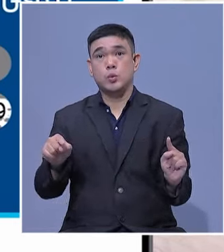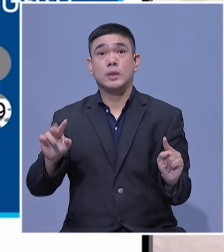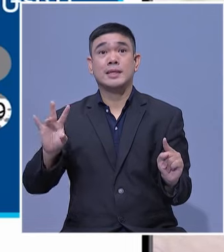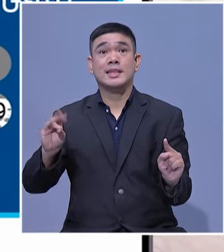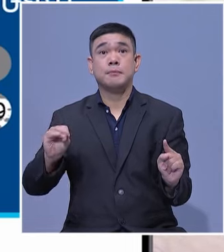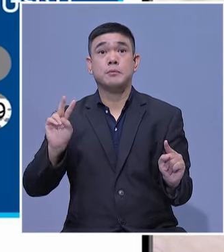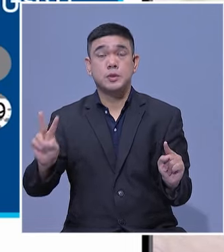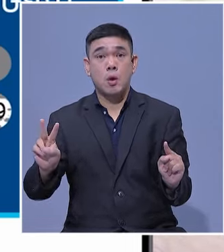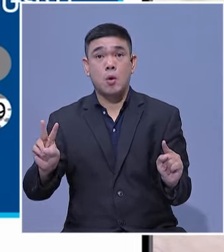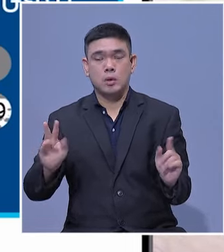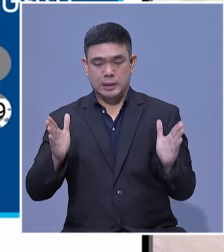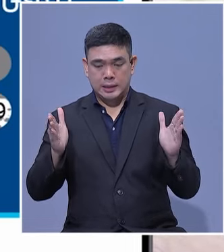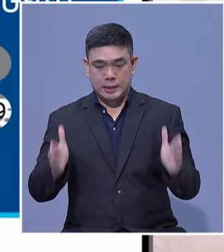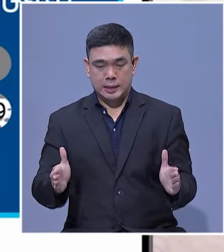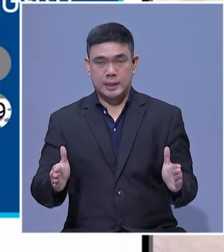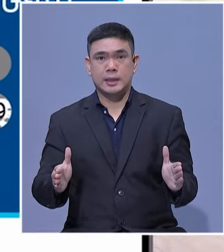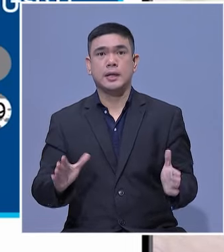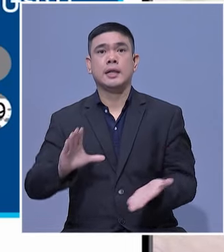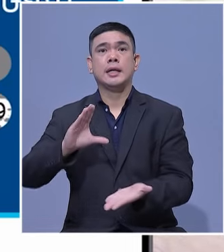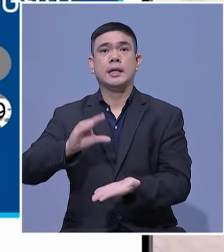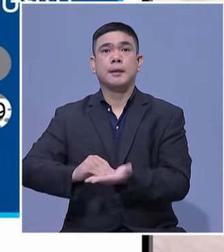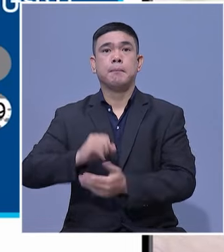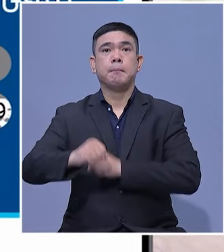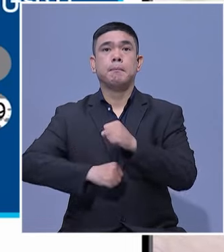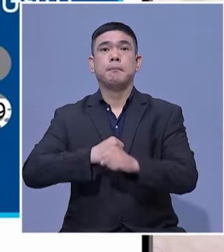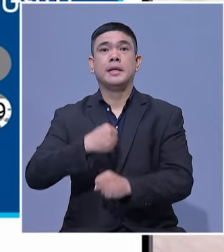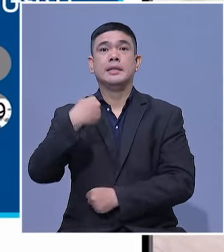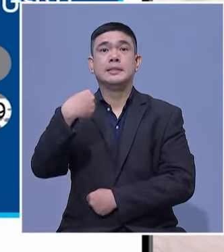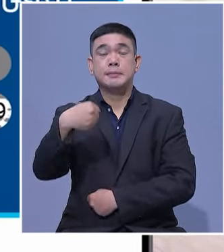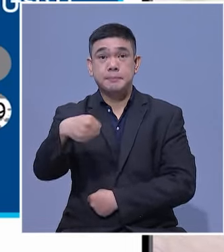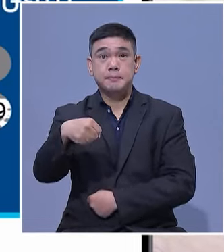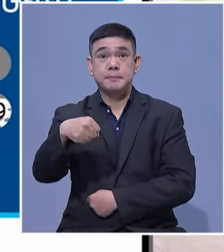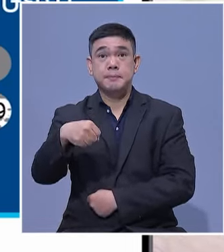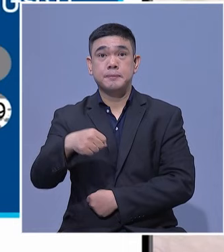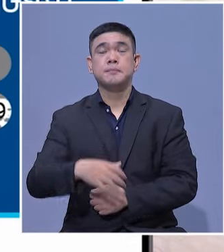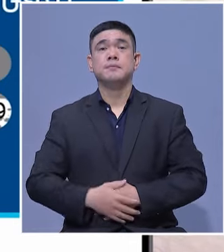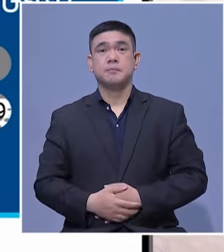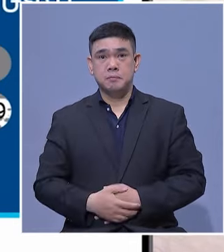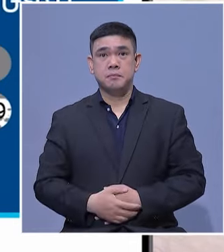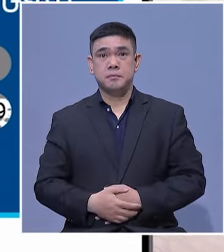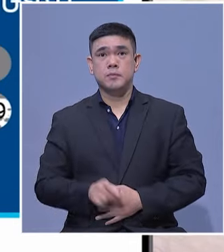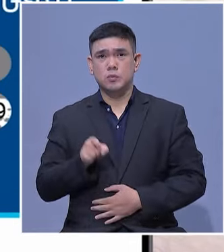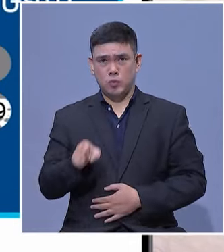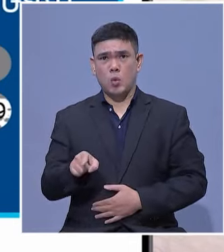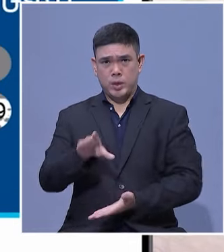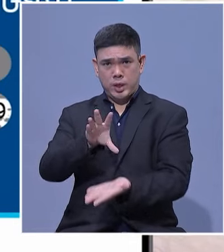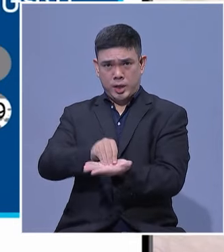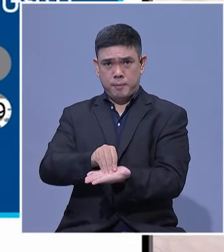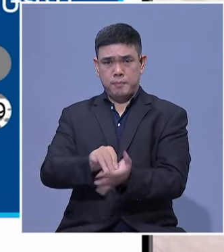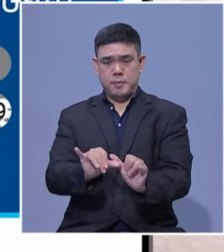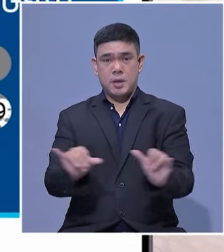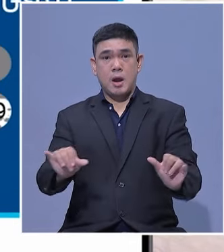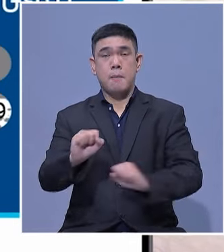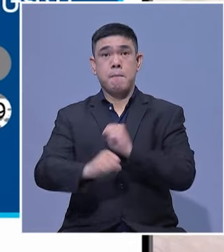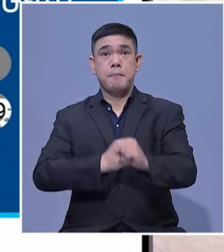คือต้องเก็บเงินเอาไว้ 10ปีอ่ะคือถ้าสมมุติว่าจะซื้อในช่วงอายุที่หลังเกษียณหลัง 60ปีแล้วอ่ะก็ต้องเก็บเงินไปอีก 10